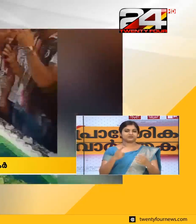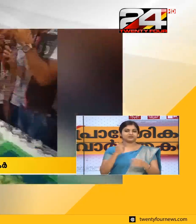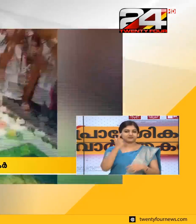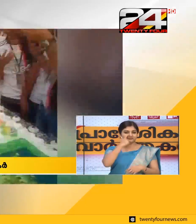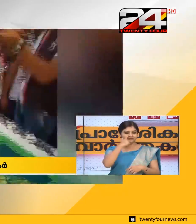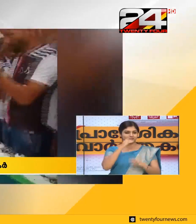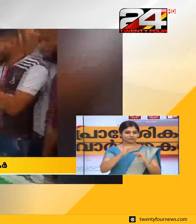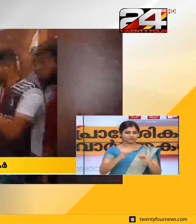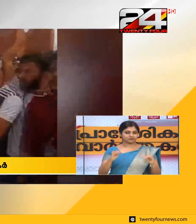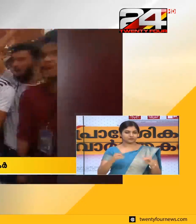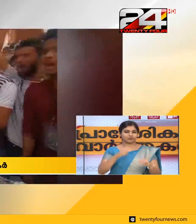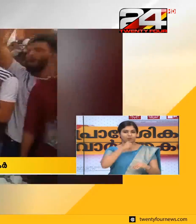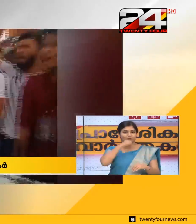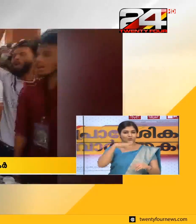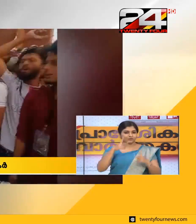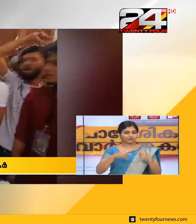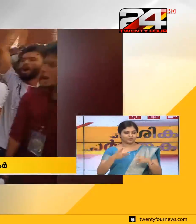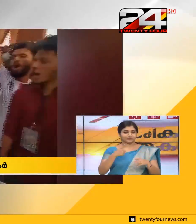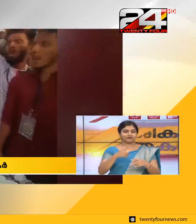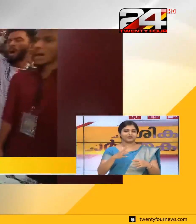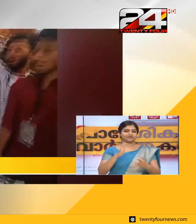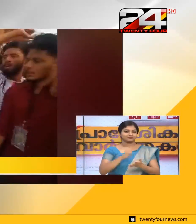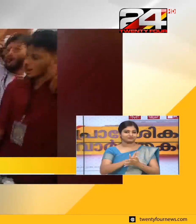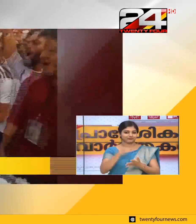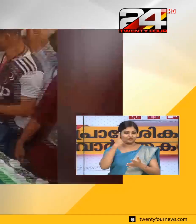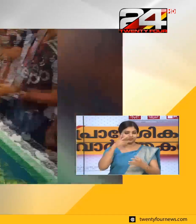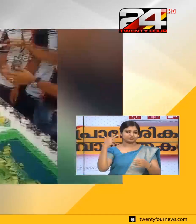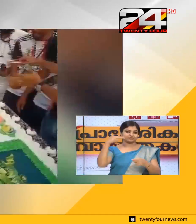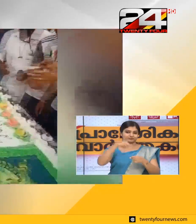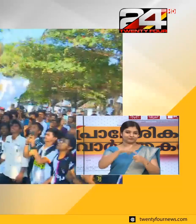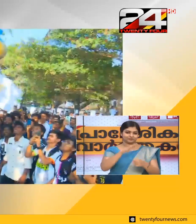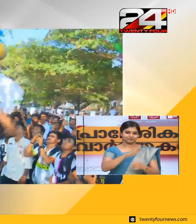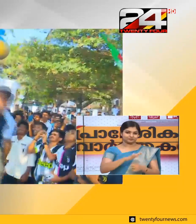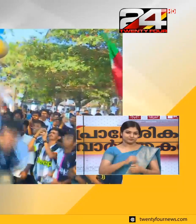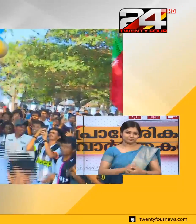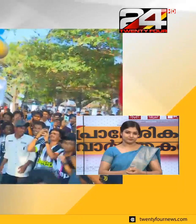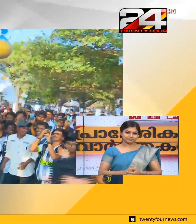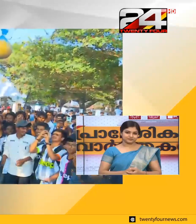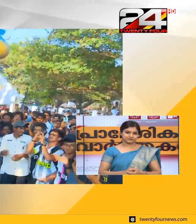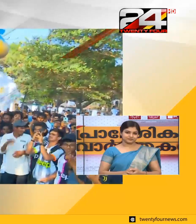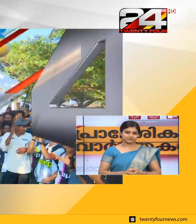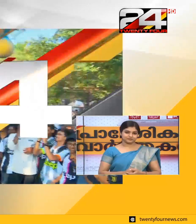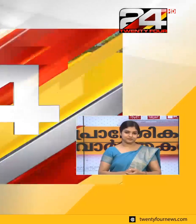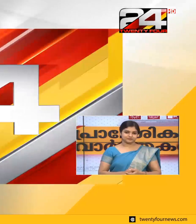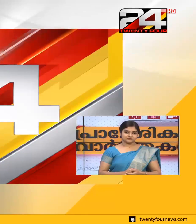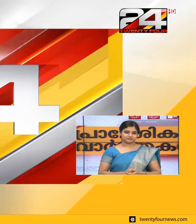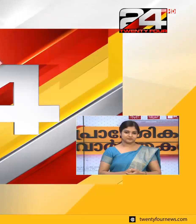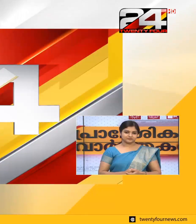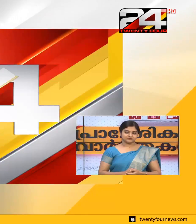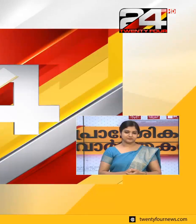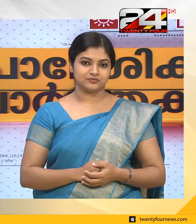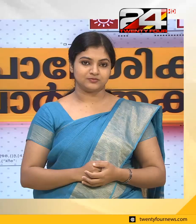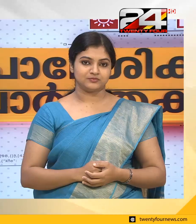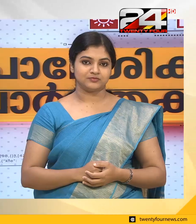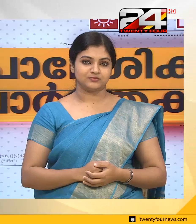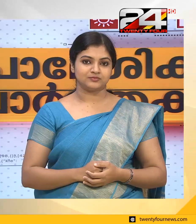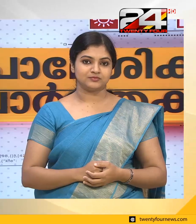പ്രായമായവരും ഉൾപ്പെടെ നിരവധി പേരാണ് പിറന്നാൾ ആഘോഷത്തിൽ പങ്കാളികളാകാനെത്തിയത്. 24 കോഴിക്കോട്.